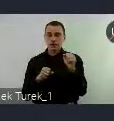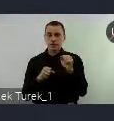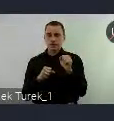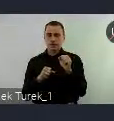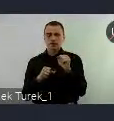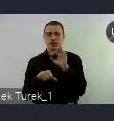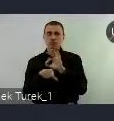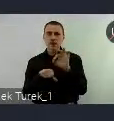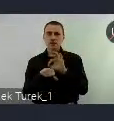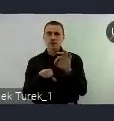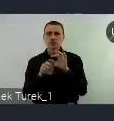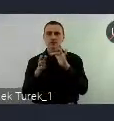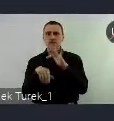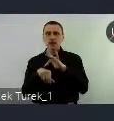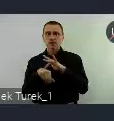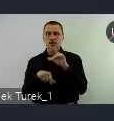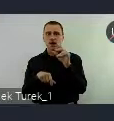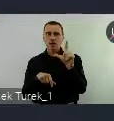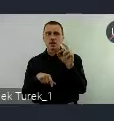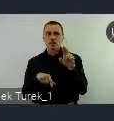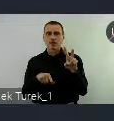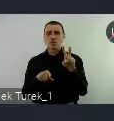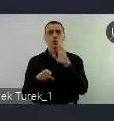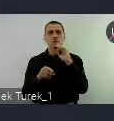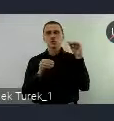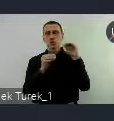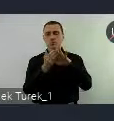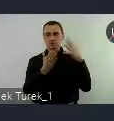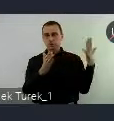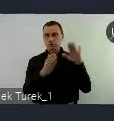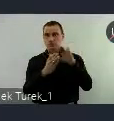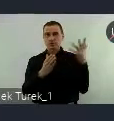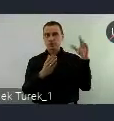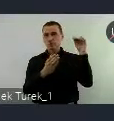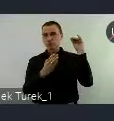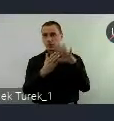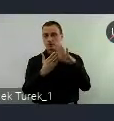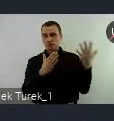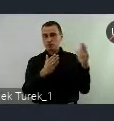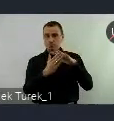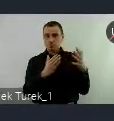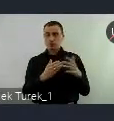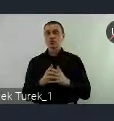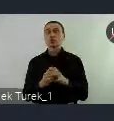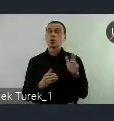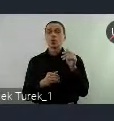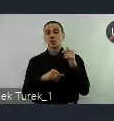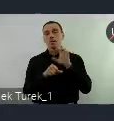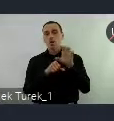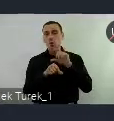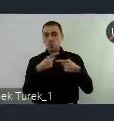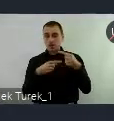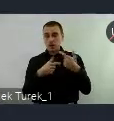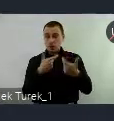wskaźnik poziomu odbicia światła wszyscy producenci normalni producenci tacy porządni producenci farb na przykład